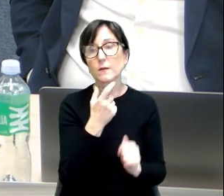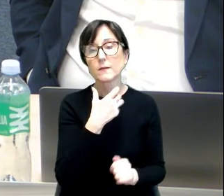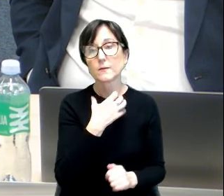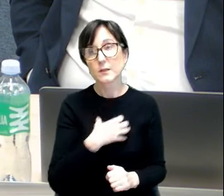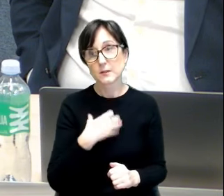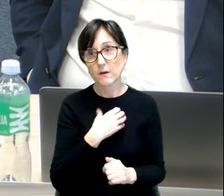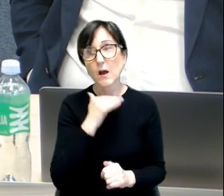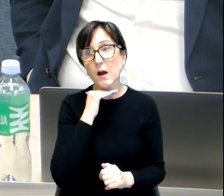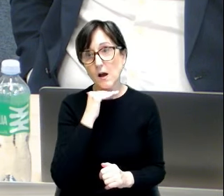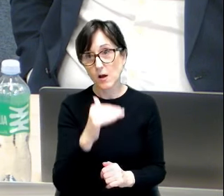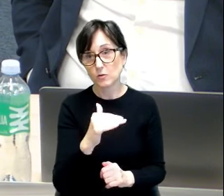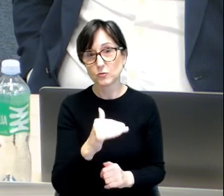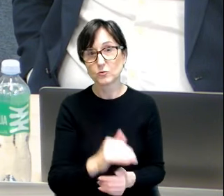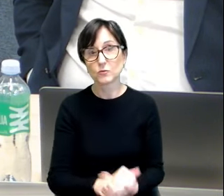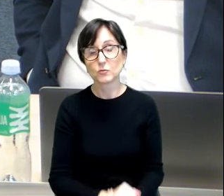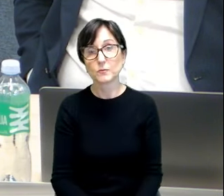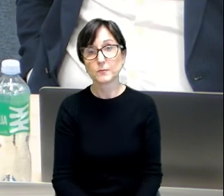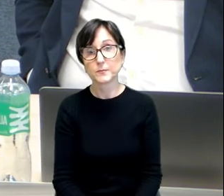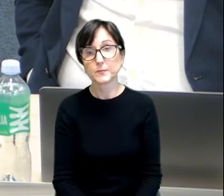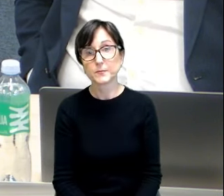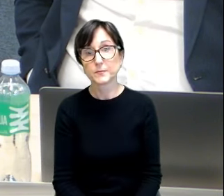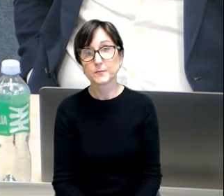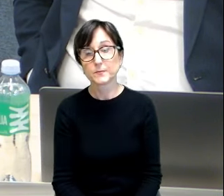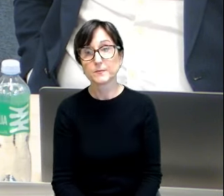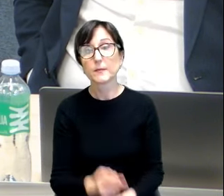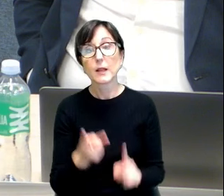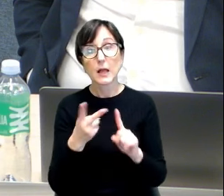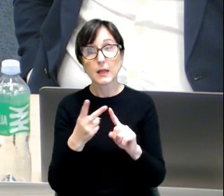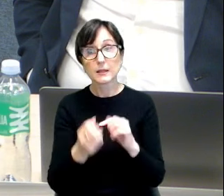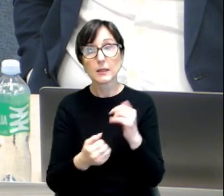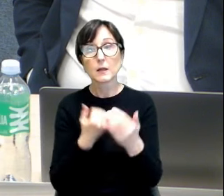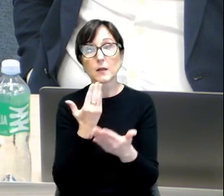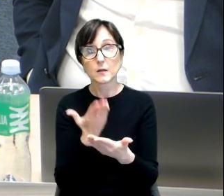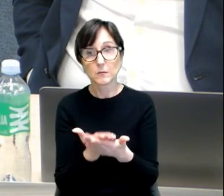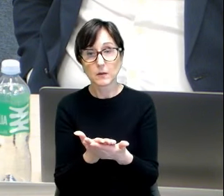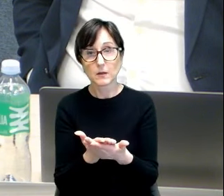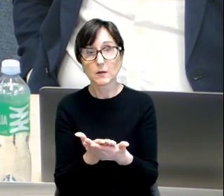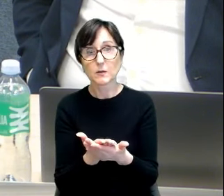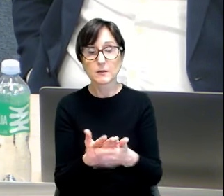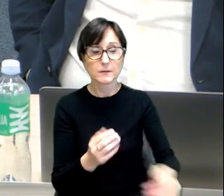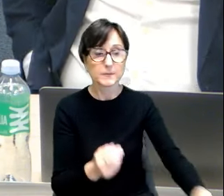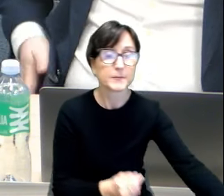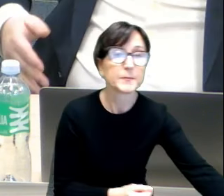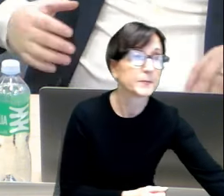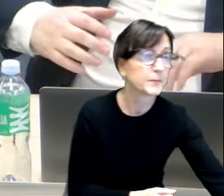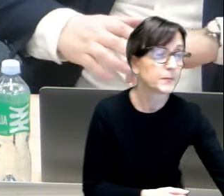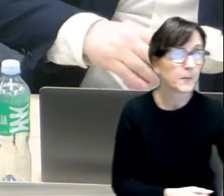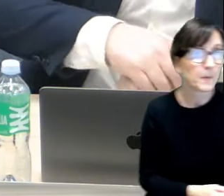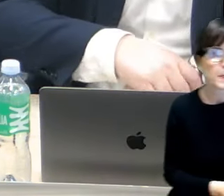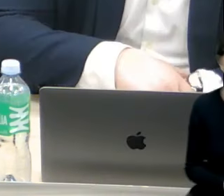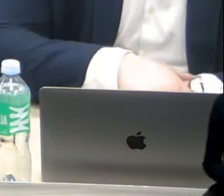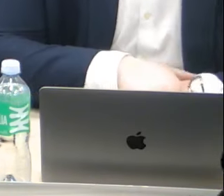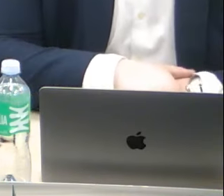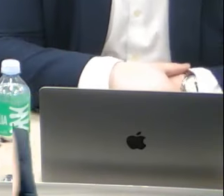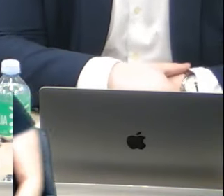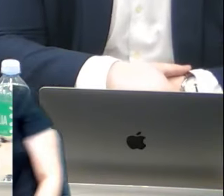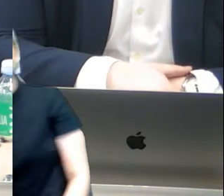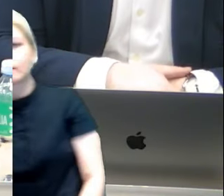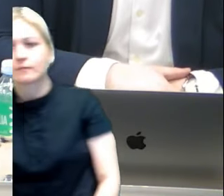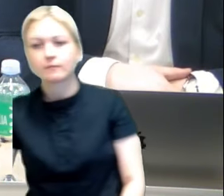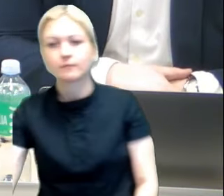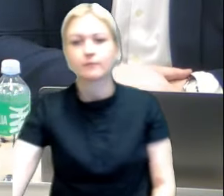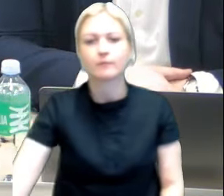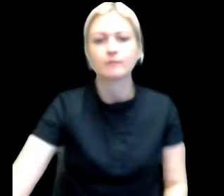dviprasmybių antrą klausimą pristatys kolega artūras razbadauskas adresuotas merui mere pirmas klausimas iš